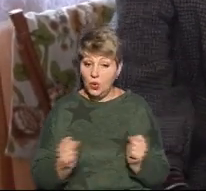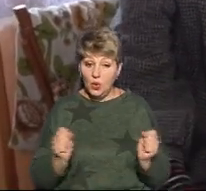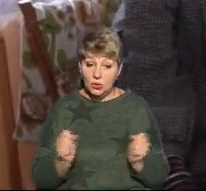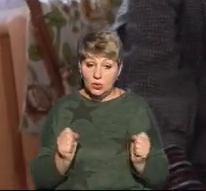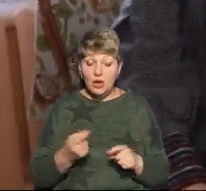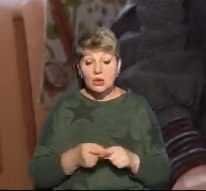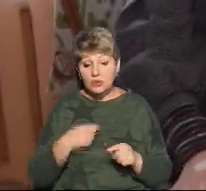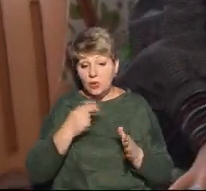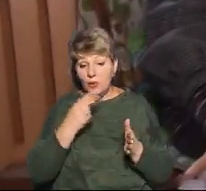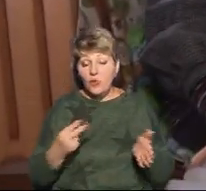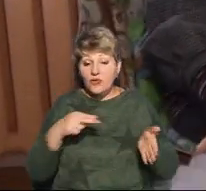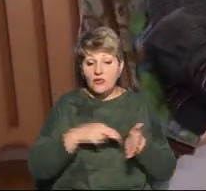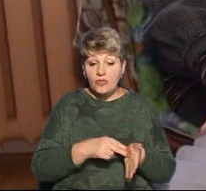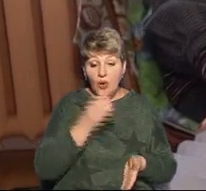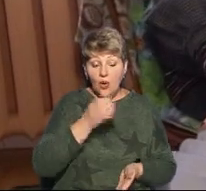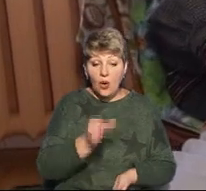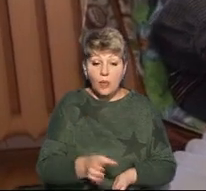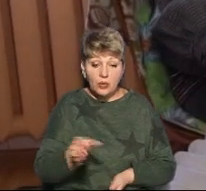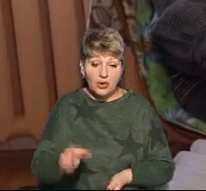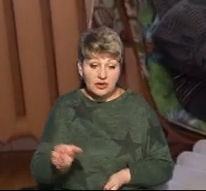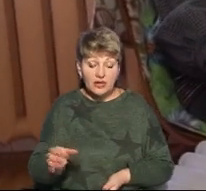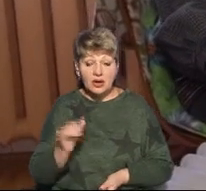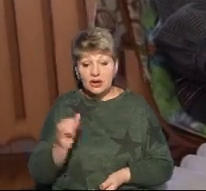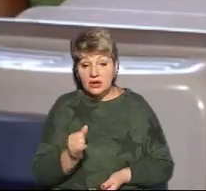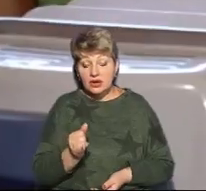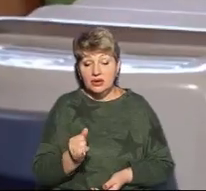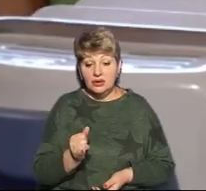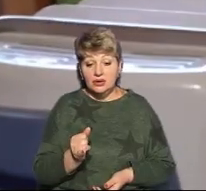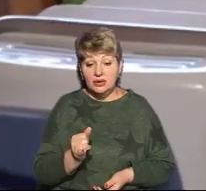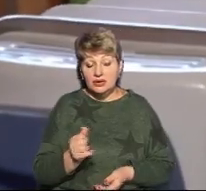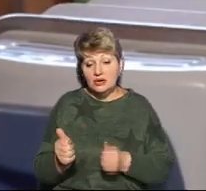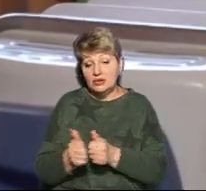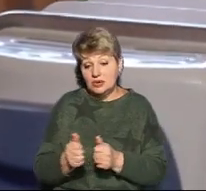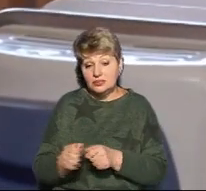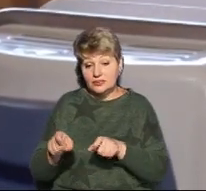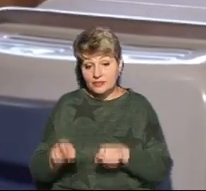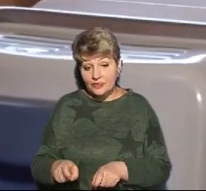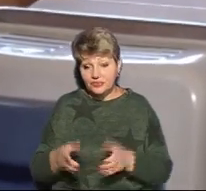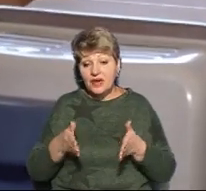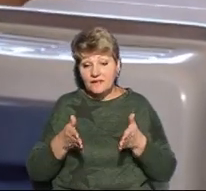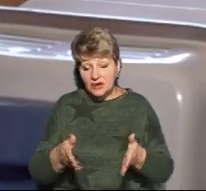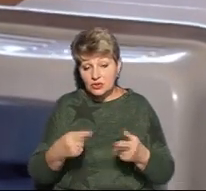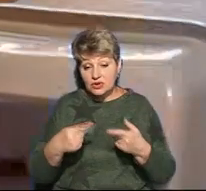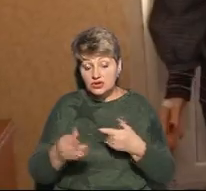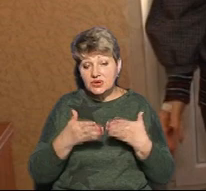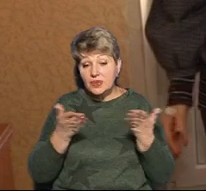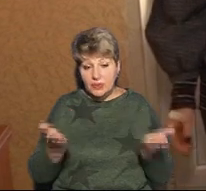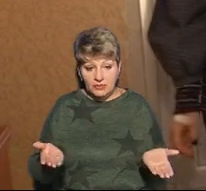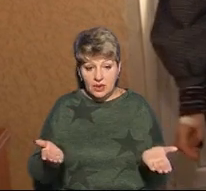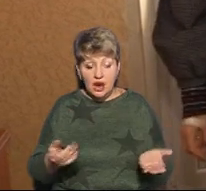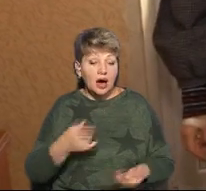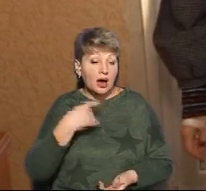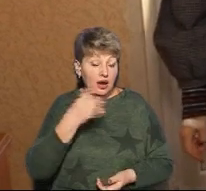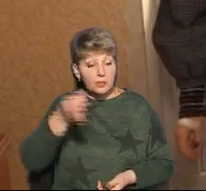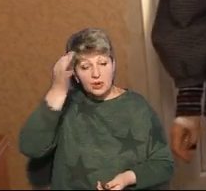тому включаємо обогрівач і гріємося біля нього. Виходу іншого немає.